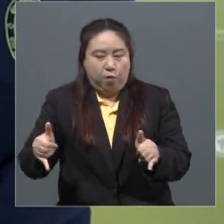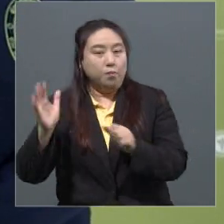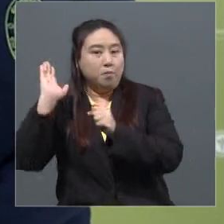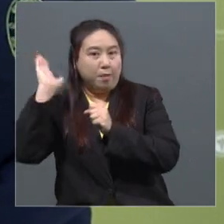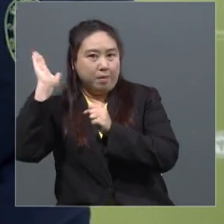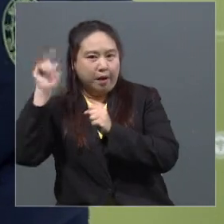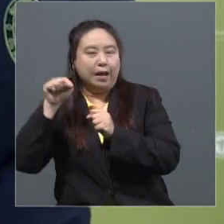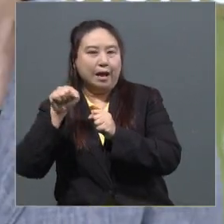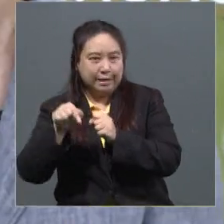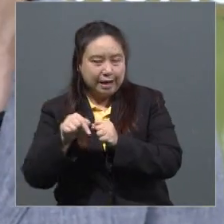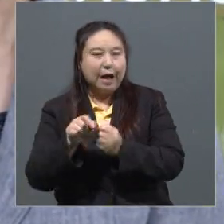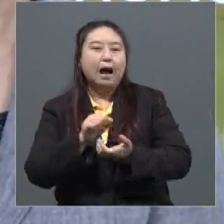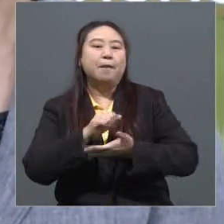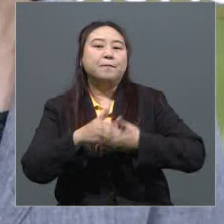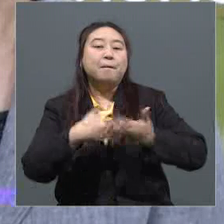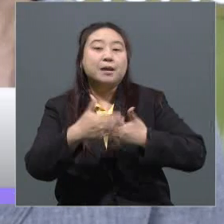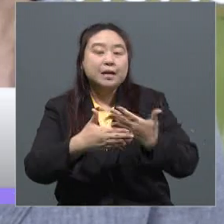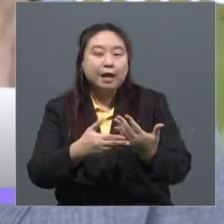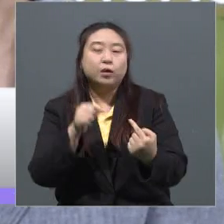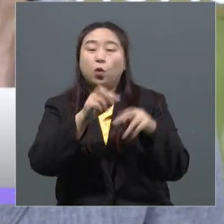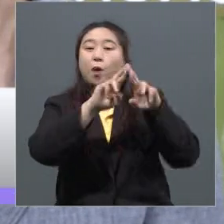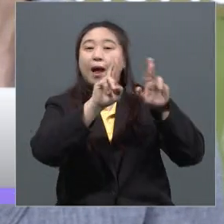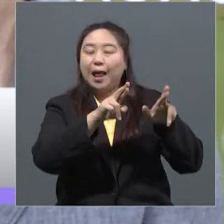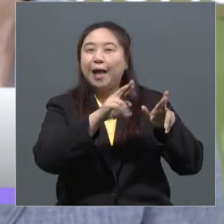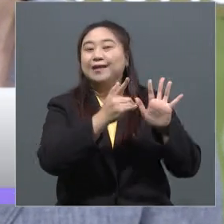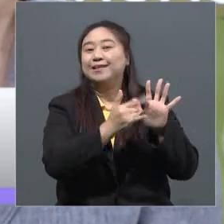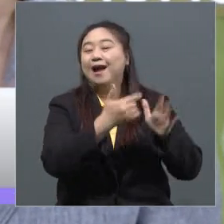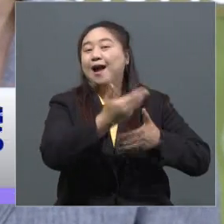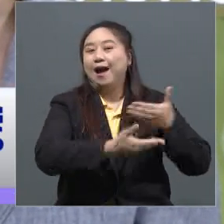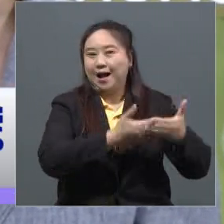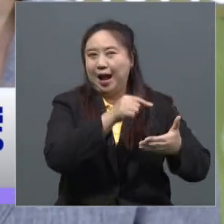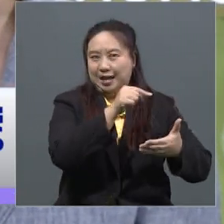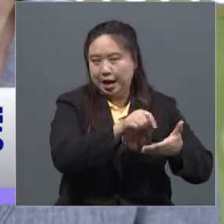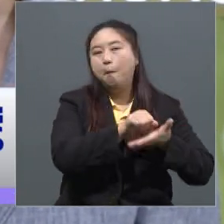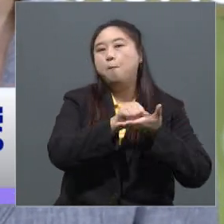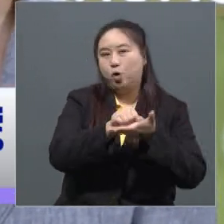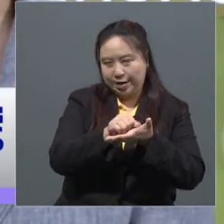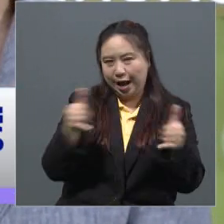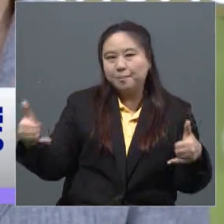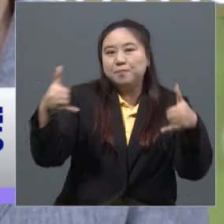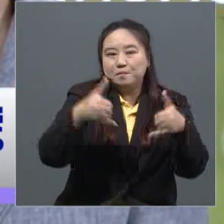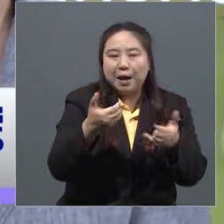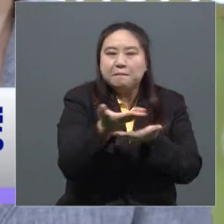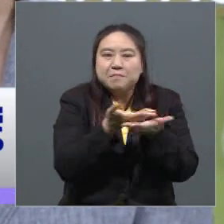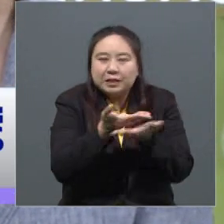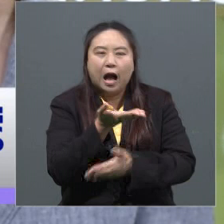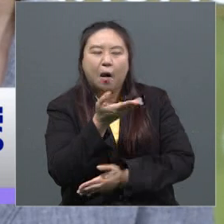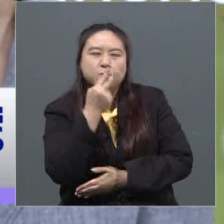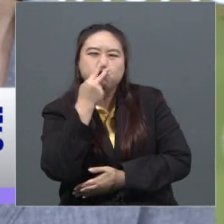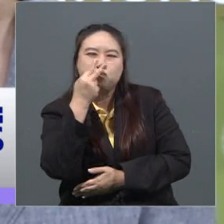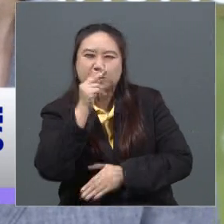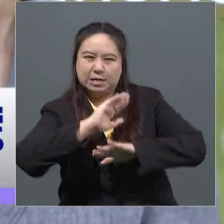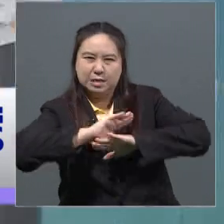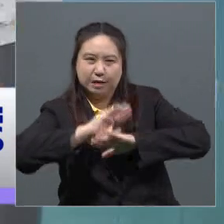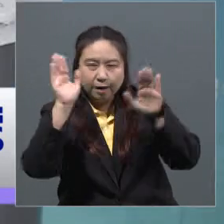ขับเคลื่อนบริการเลิกบุหรี่ในร้านขายยาค่ะสนับสนุนให้ประชาชนเนี่ยเข้าถึงบริการเลิกบุหรี่ได้อย่างสะดวกรว